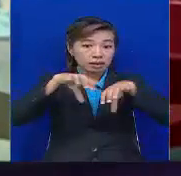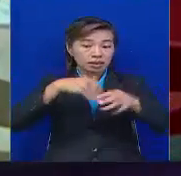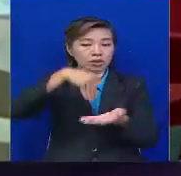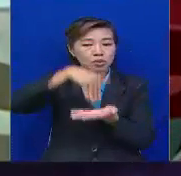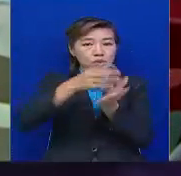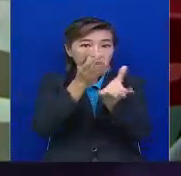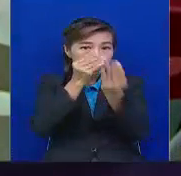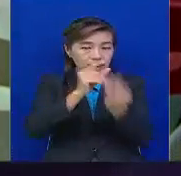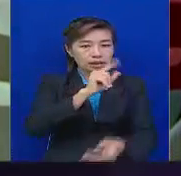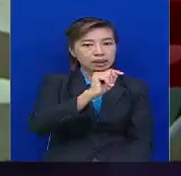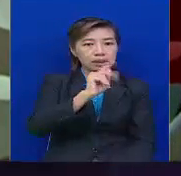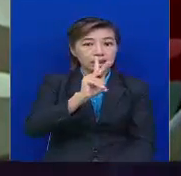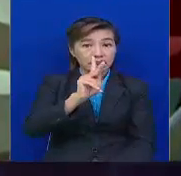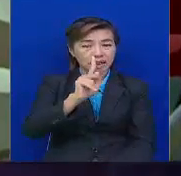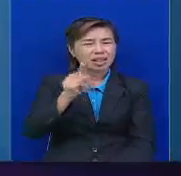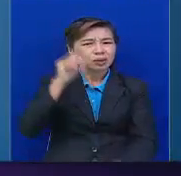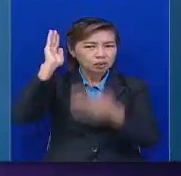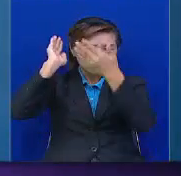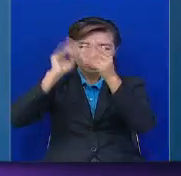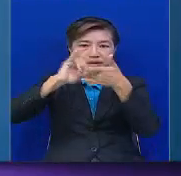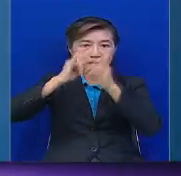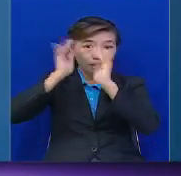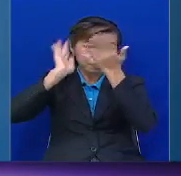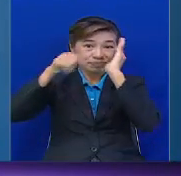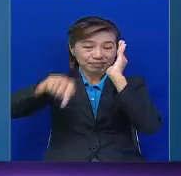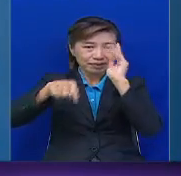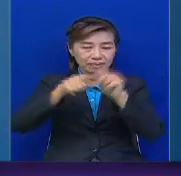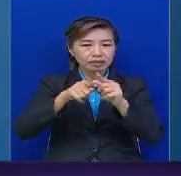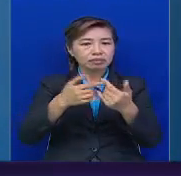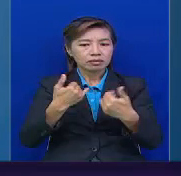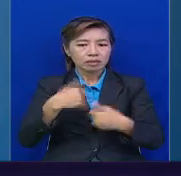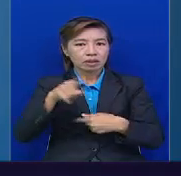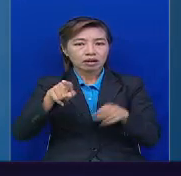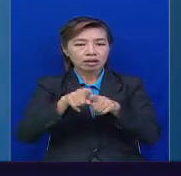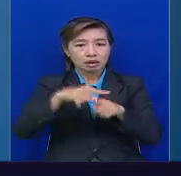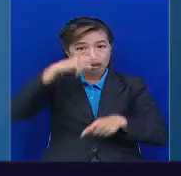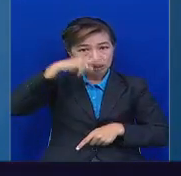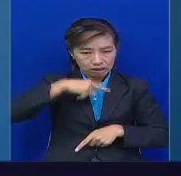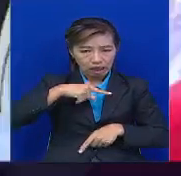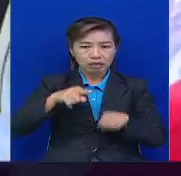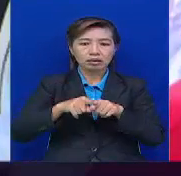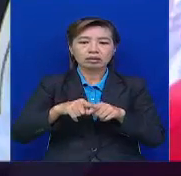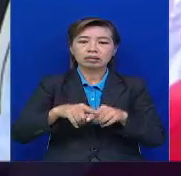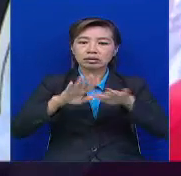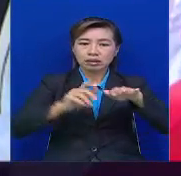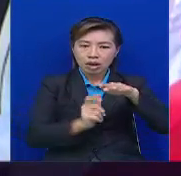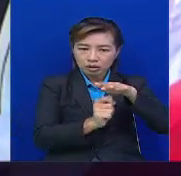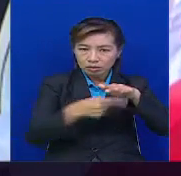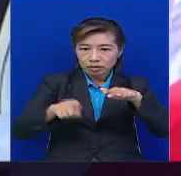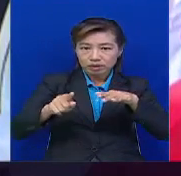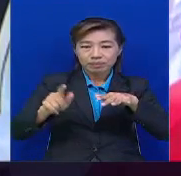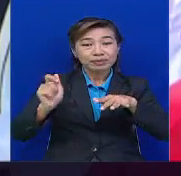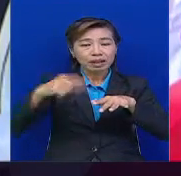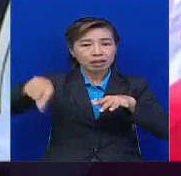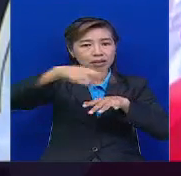เรียนรู้ทีเคพาร์คมีการเสวนาภายใต้หัวข้อการสร้างเด็กปฐมวัยไทยสู่มาตรฐานอาเซียนโดยทิพสุดาสุเมศ